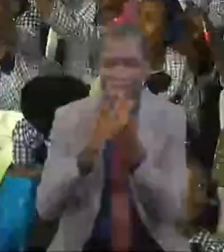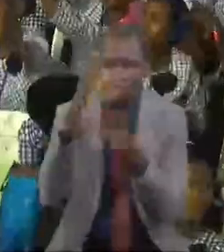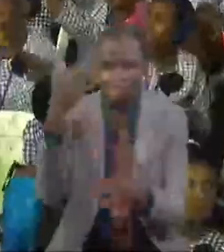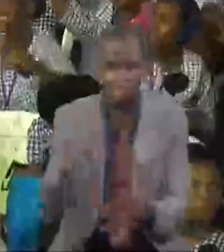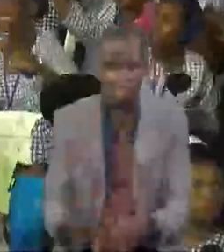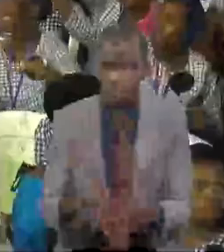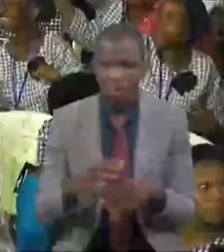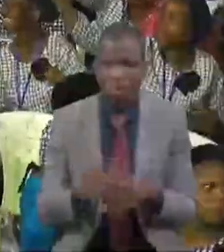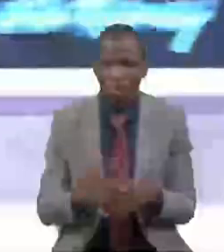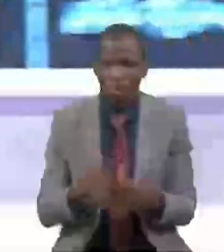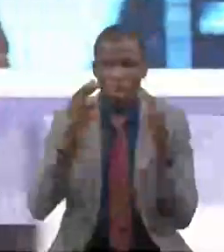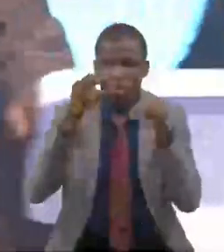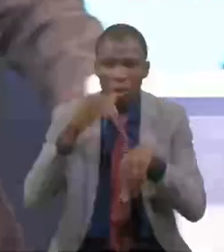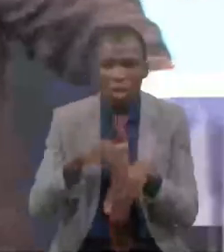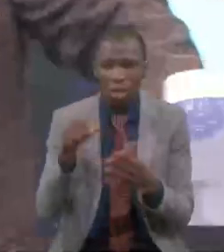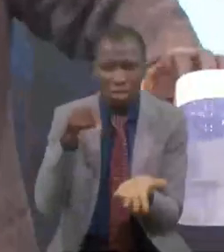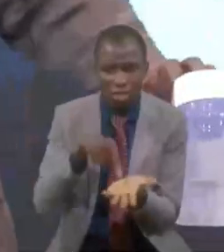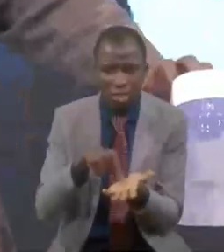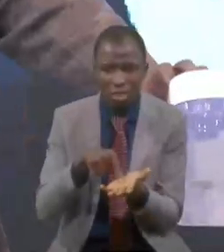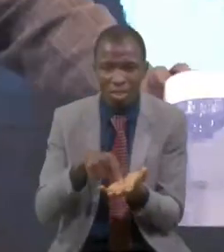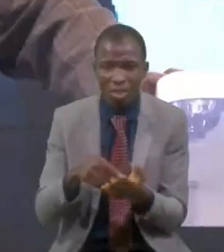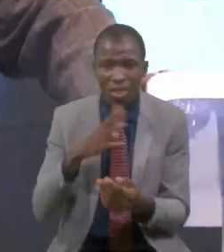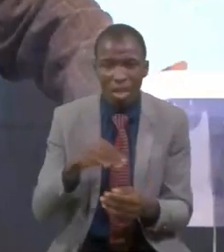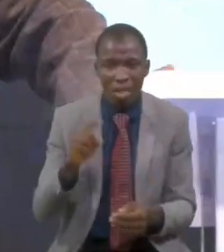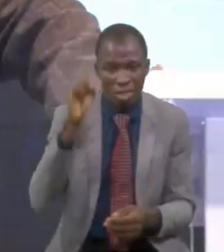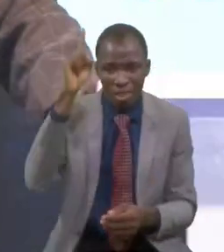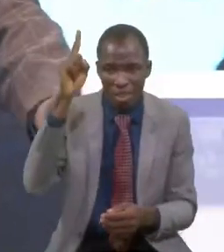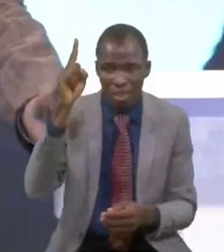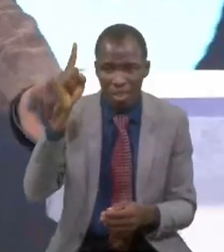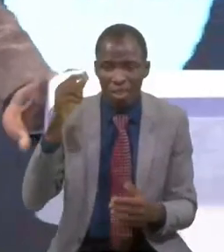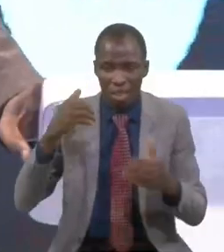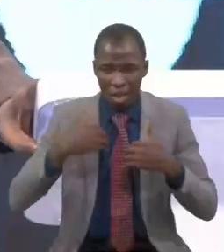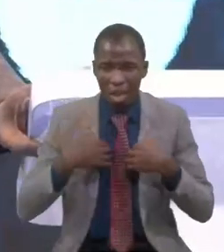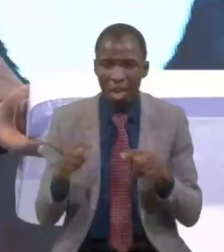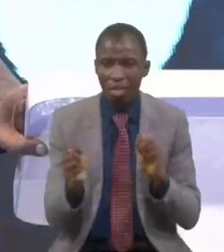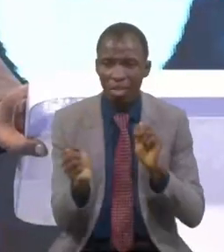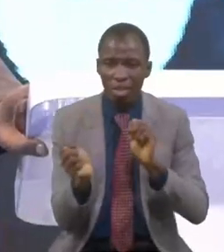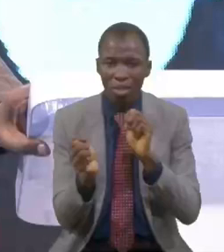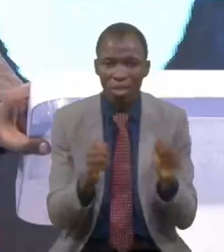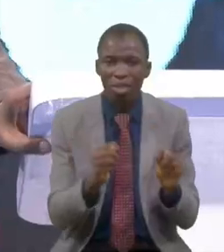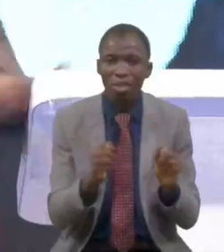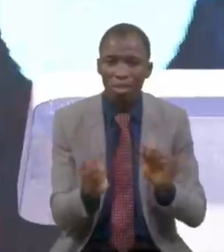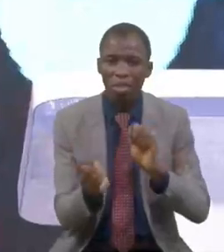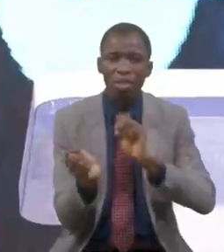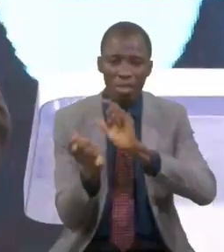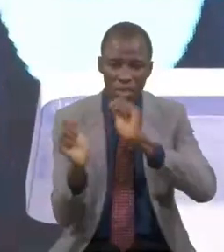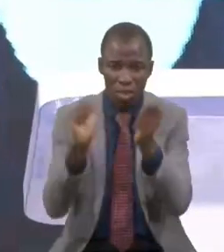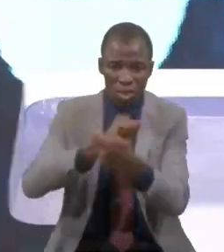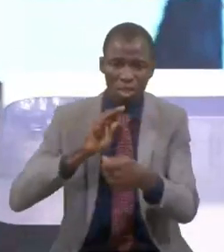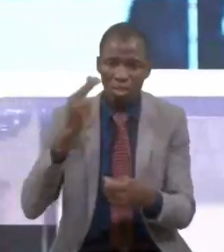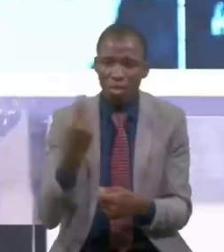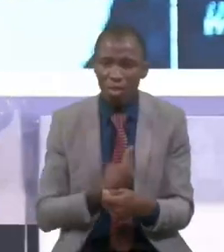jésus-chist voyons ceci et nous a voyz qui nous